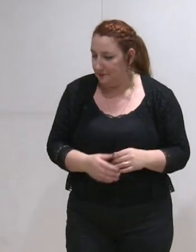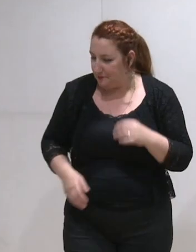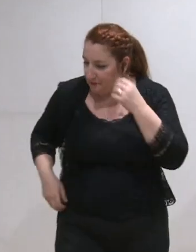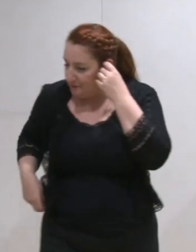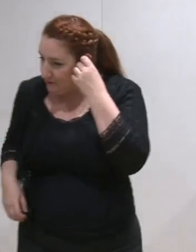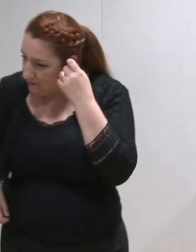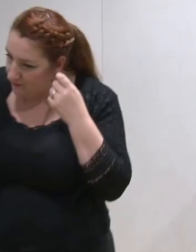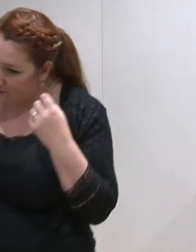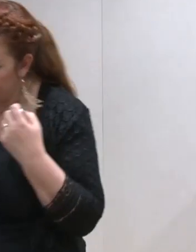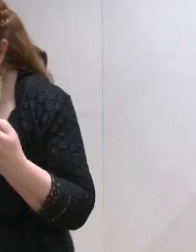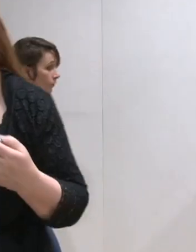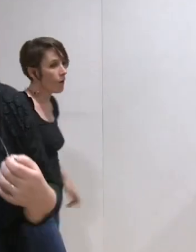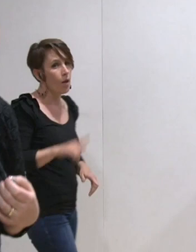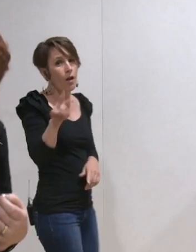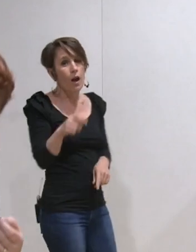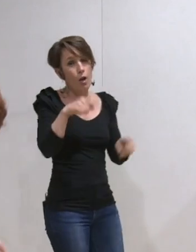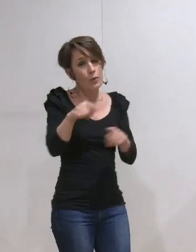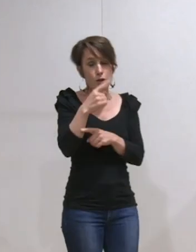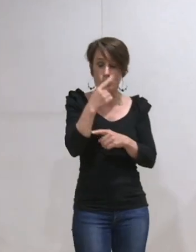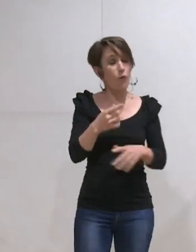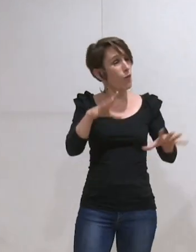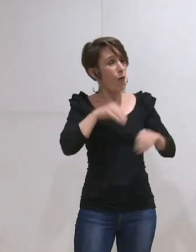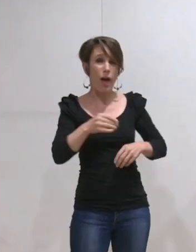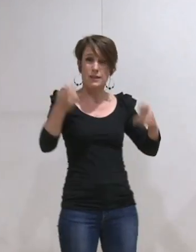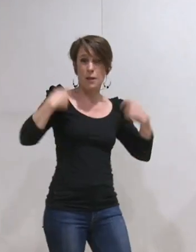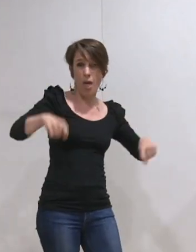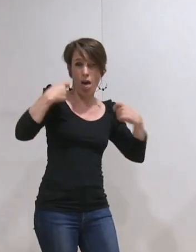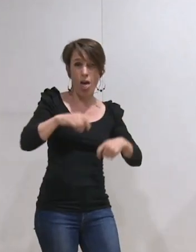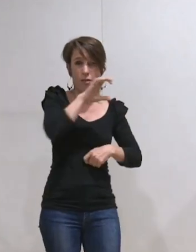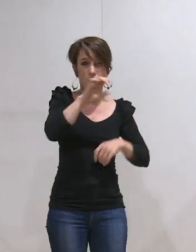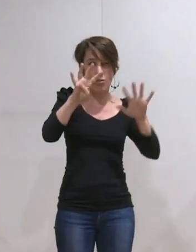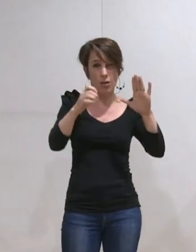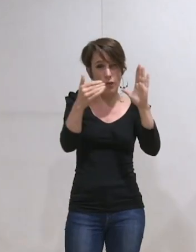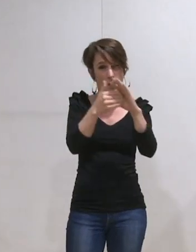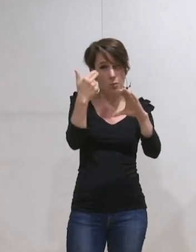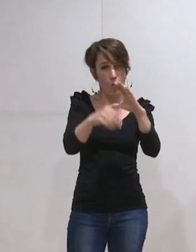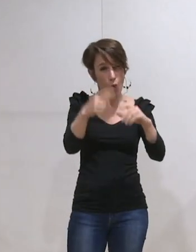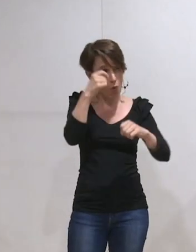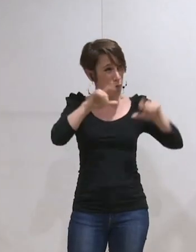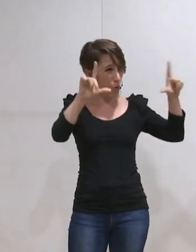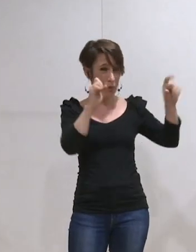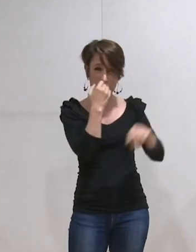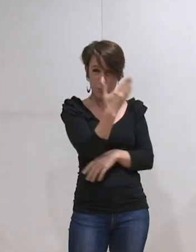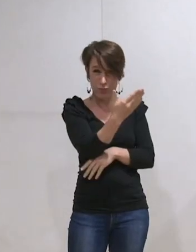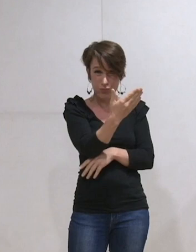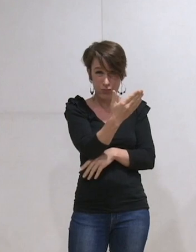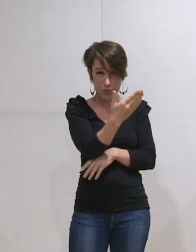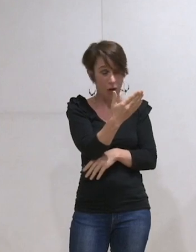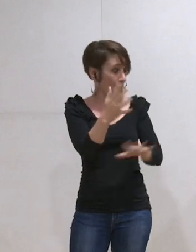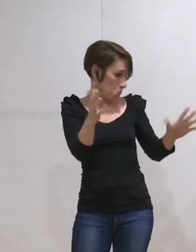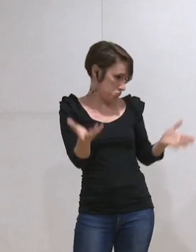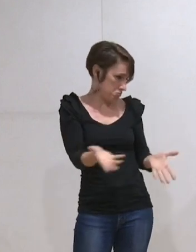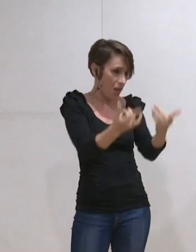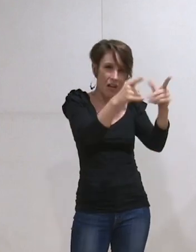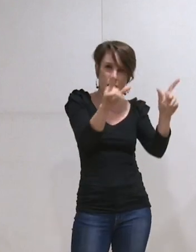engloutir 190000 € dans ces CIN doigts libre à vous alors qu'on n pas 1 € pour les Musiciens du Louvre que